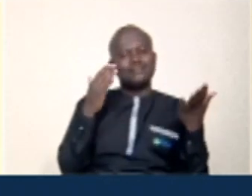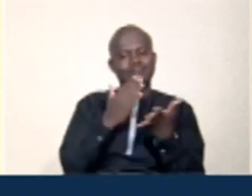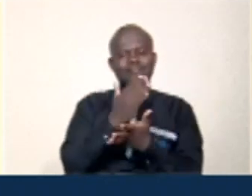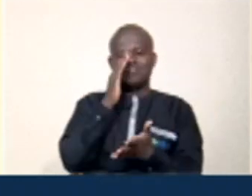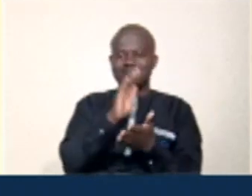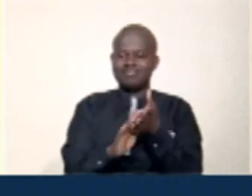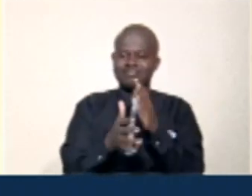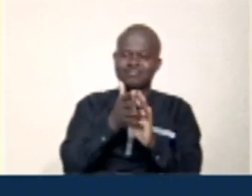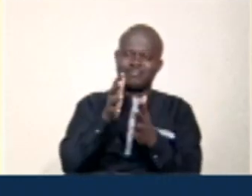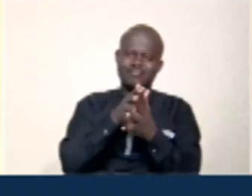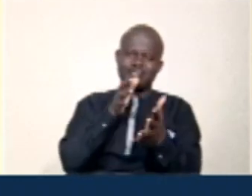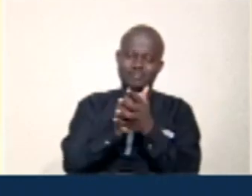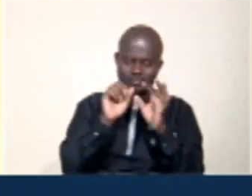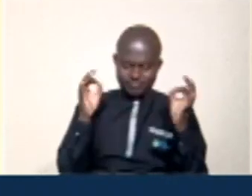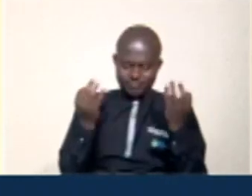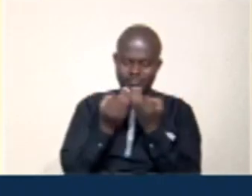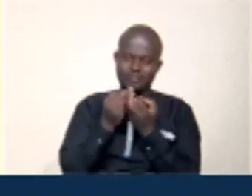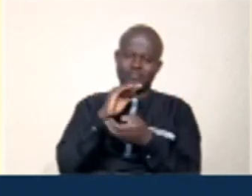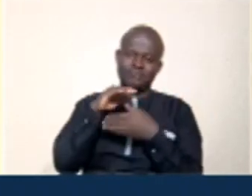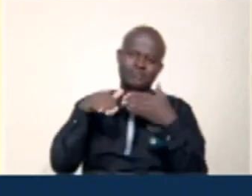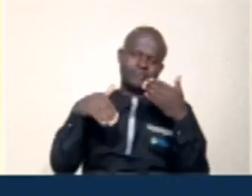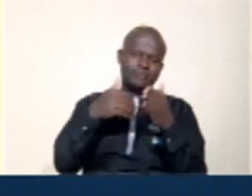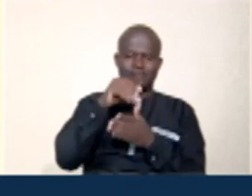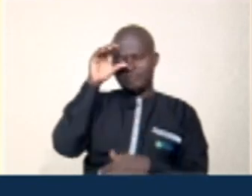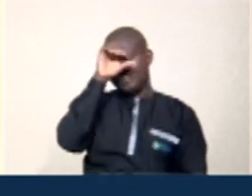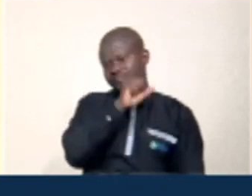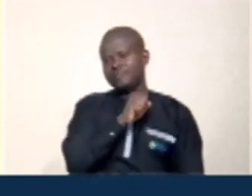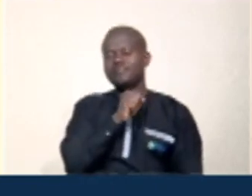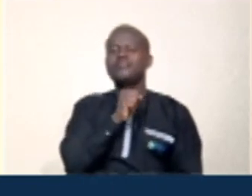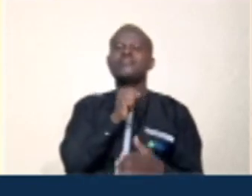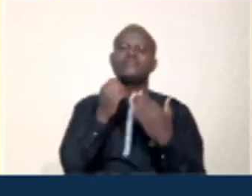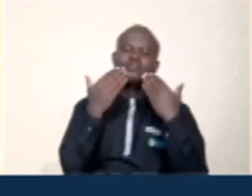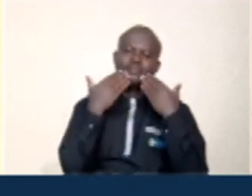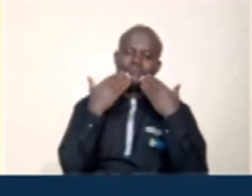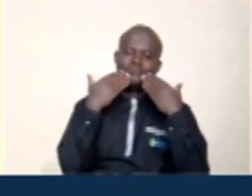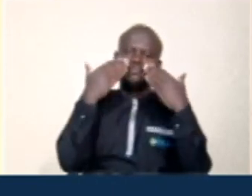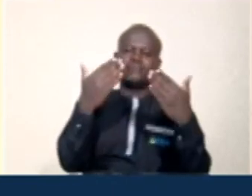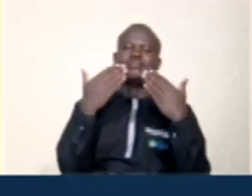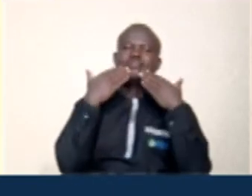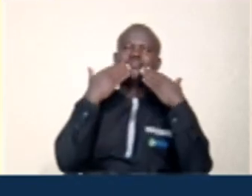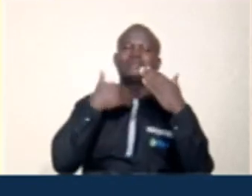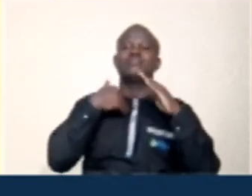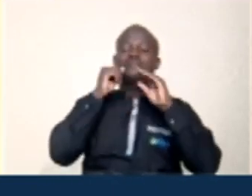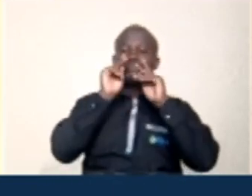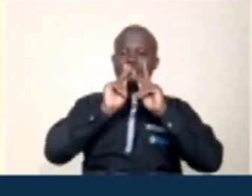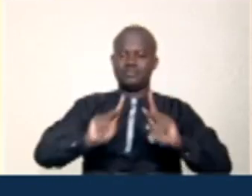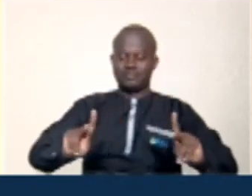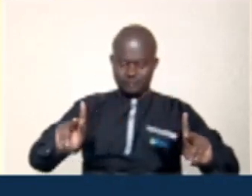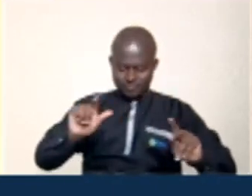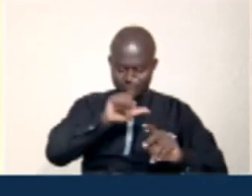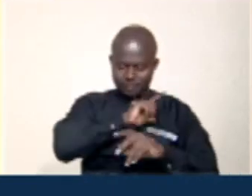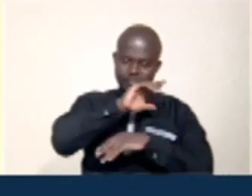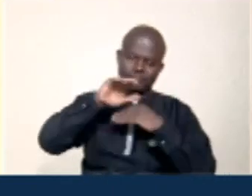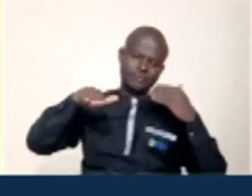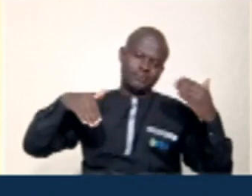gutse imiryango yose mukayitsemba. Ati turamushimiye, arakagira amahoro n'amahirwe